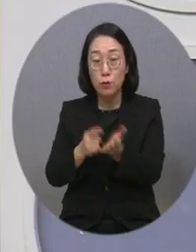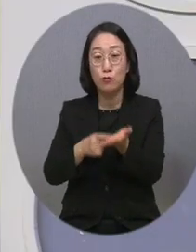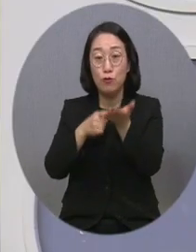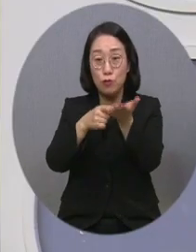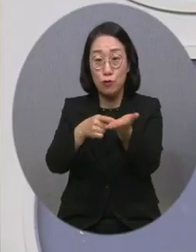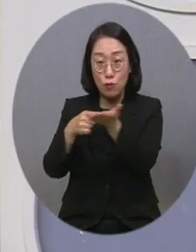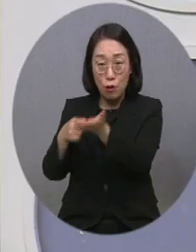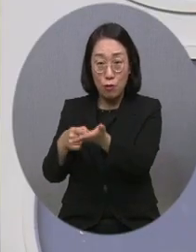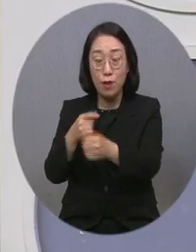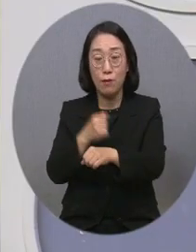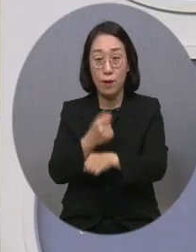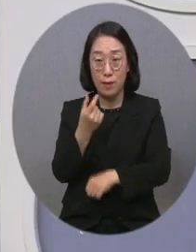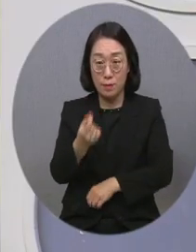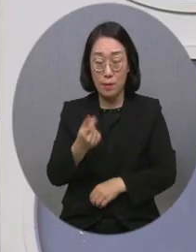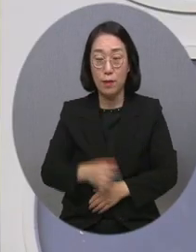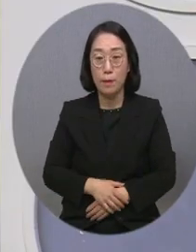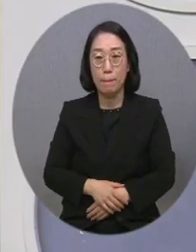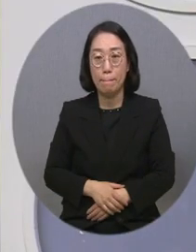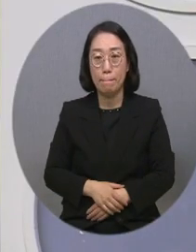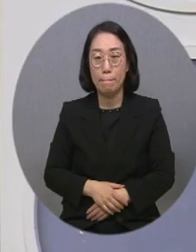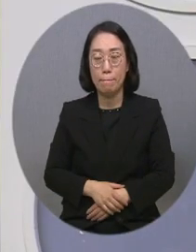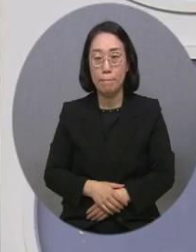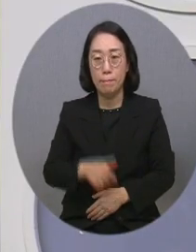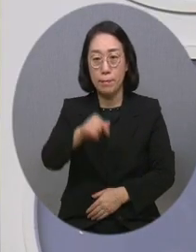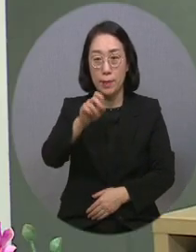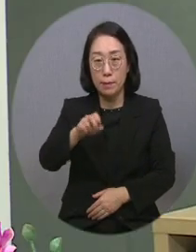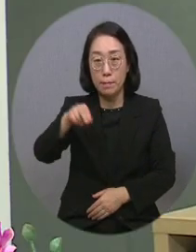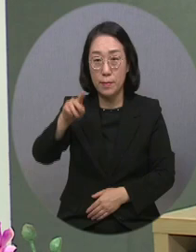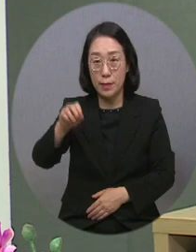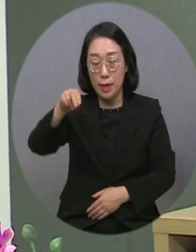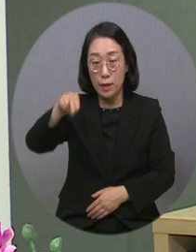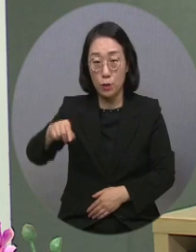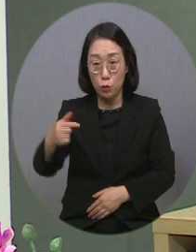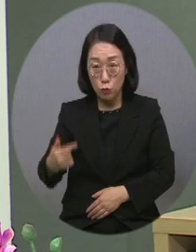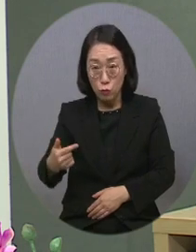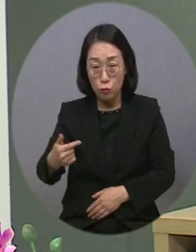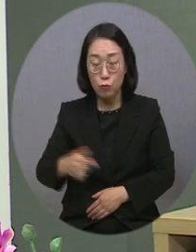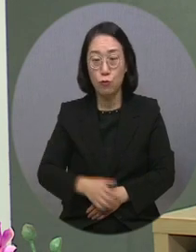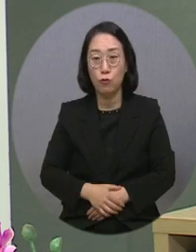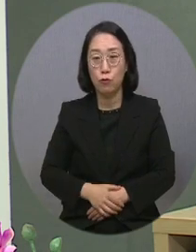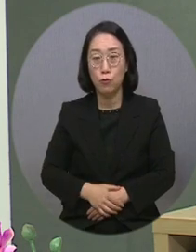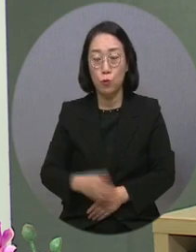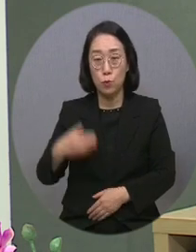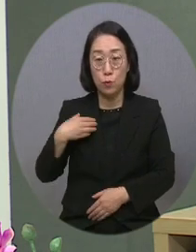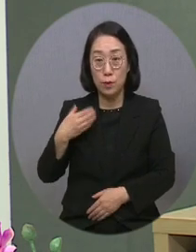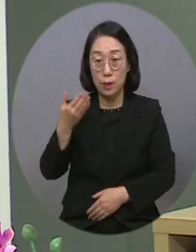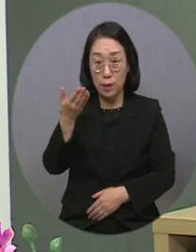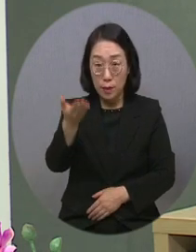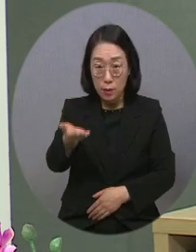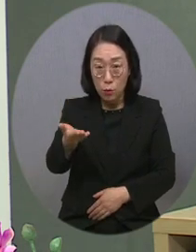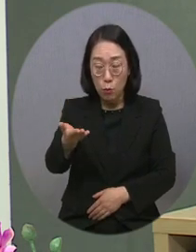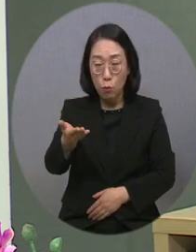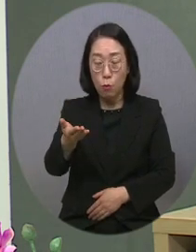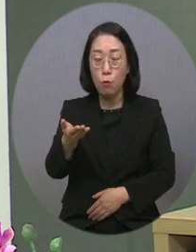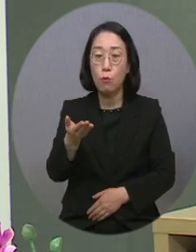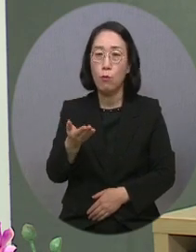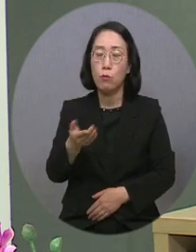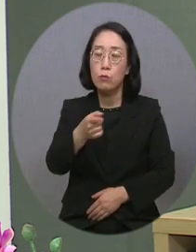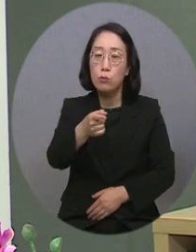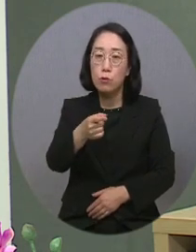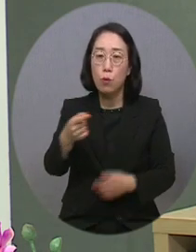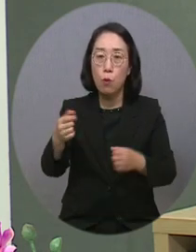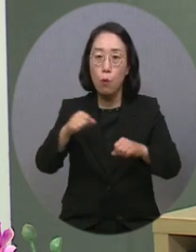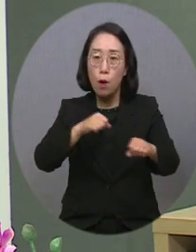예. 저 김상균 사무총장께서는 이 사랑의 열매와 어떤